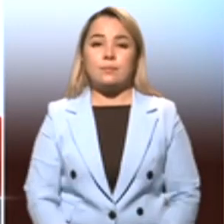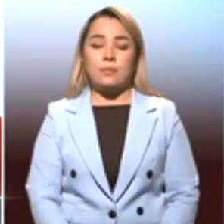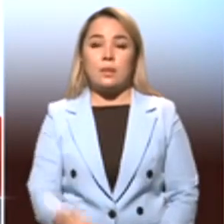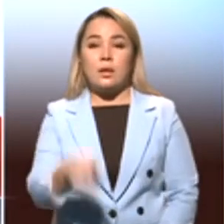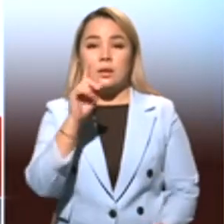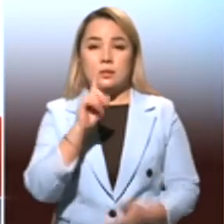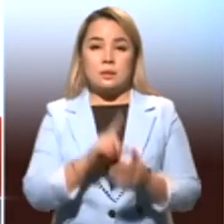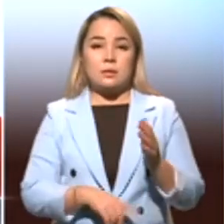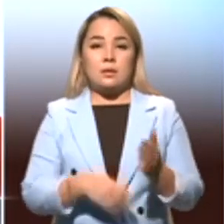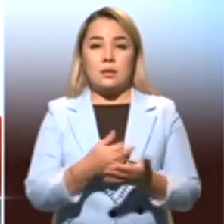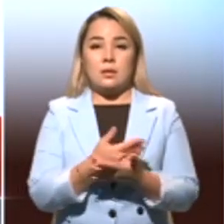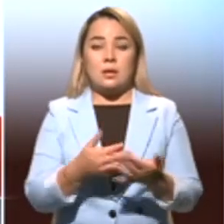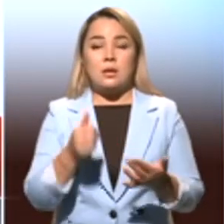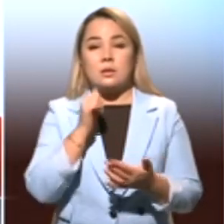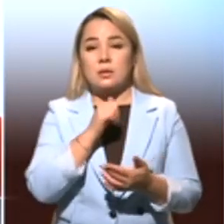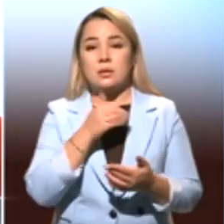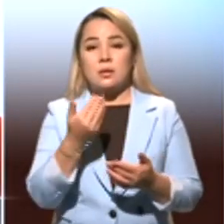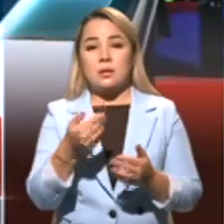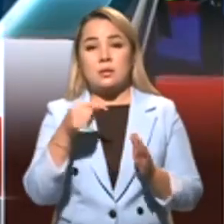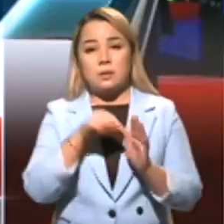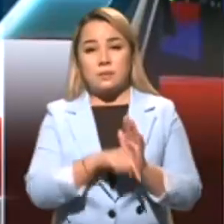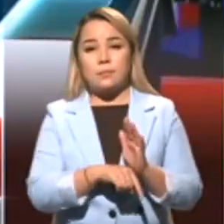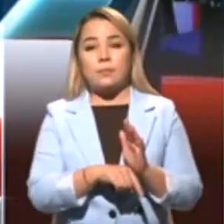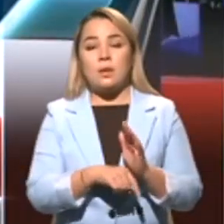Діни толеранттылықтың сыры